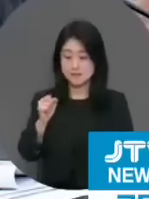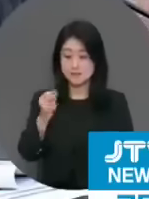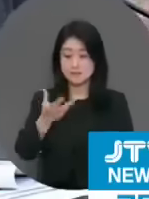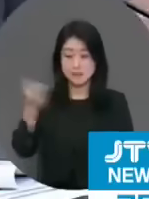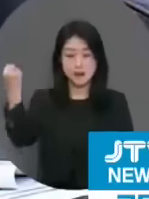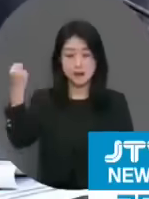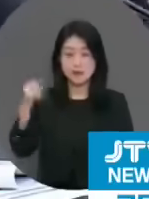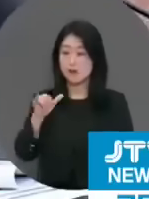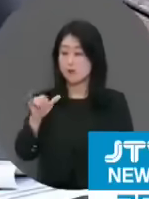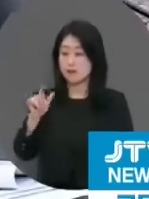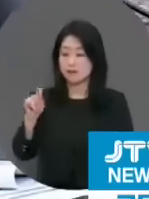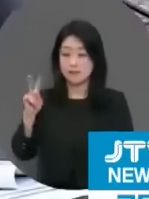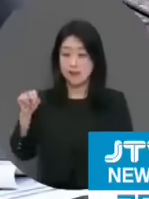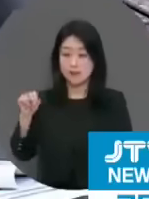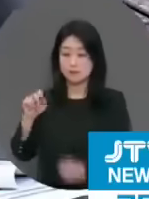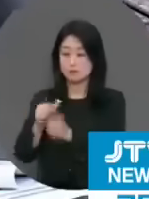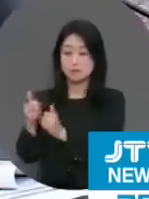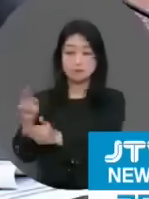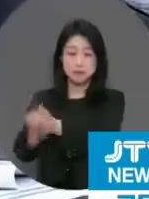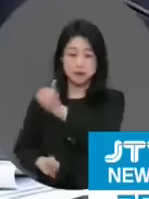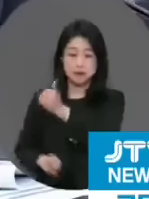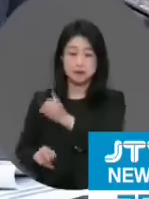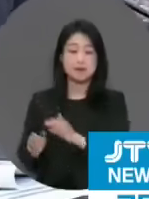있는 겁니다. 거기에 가장